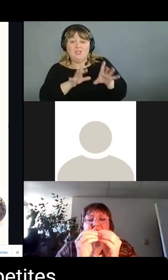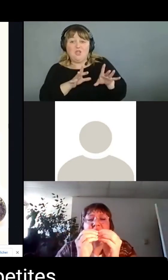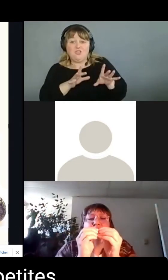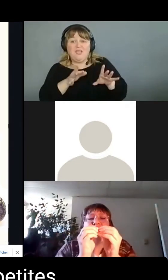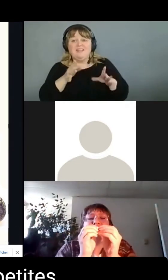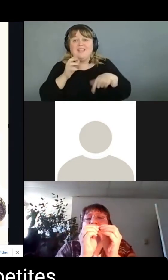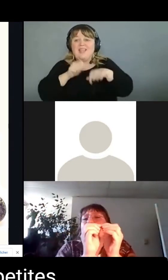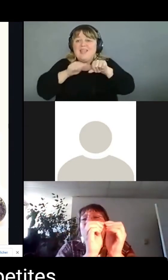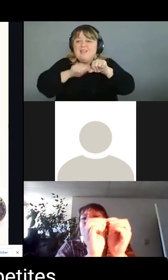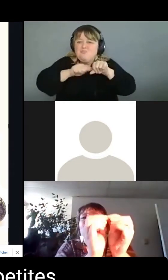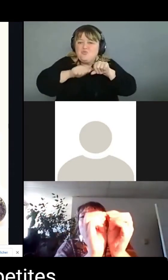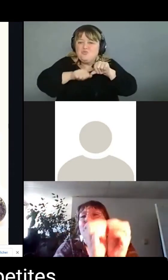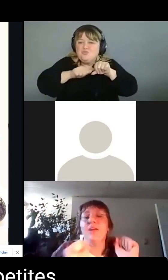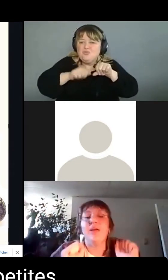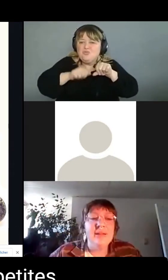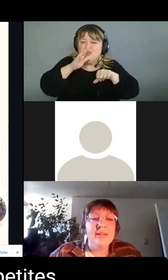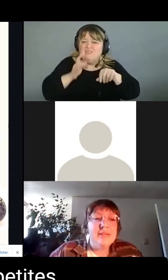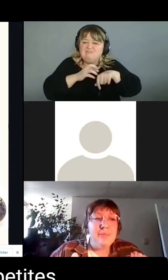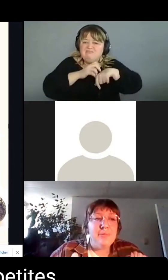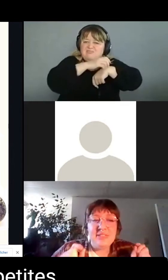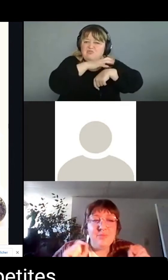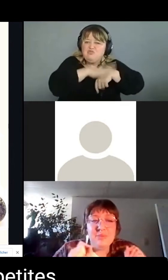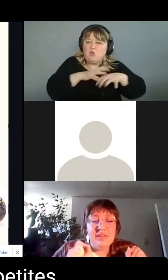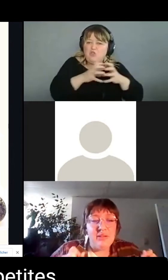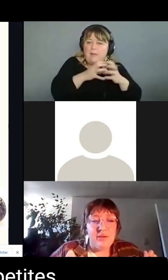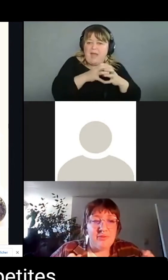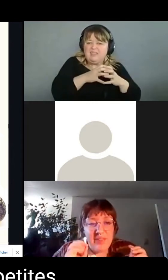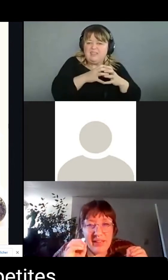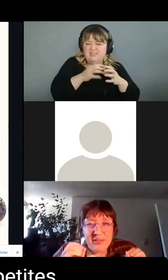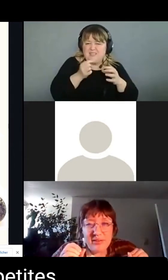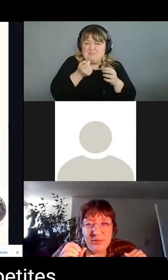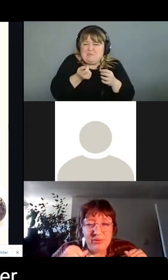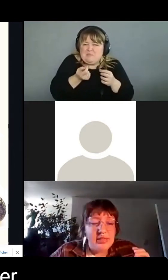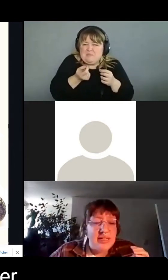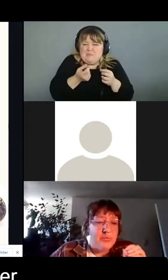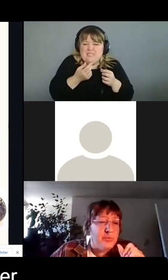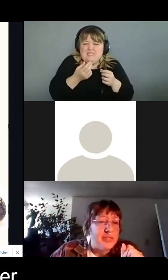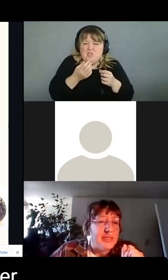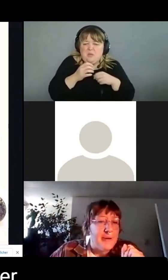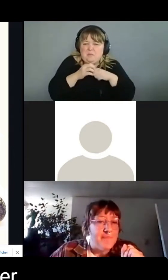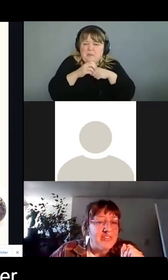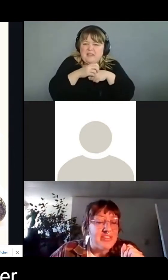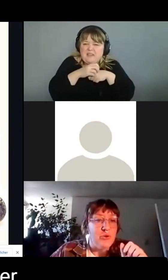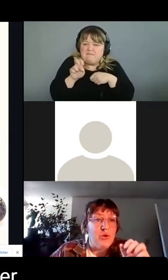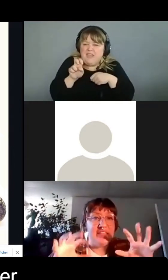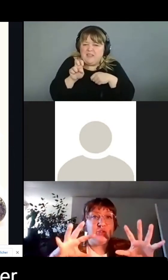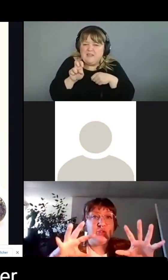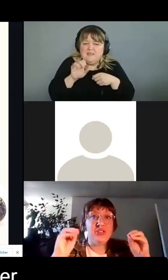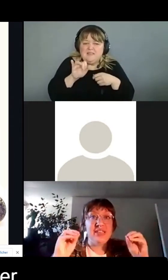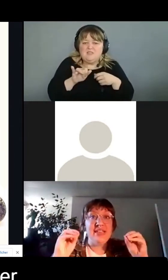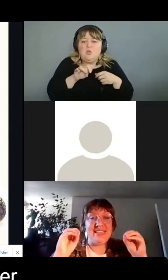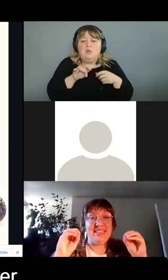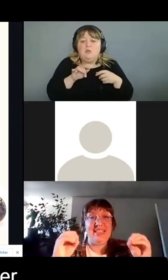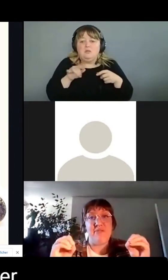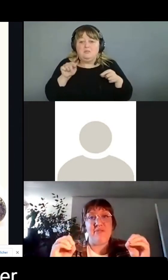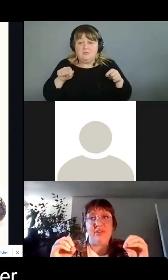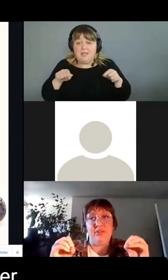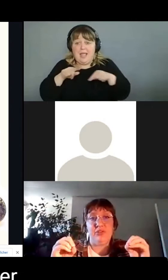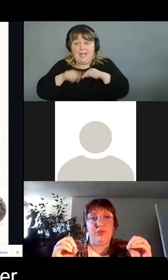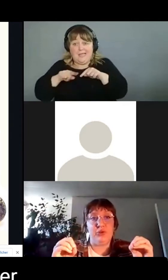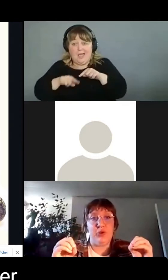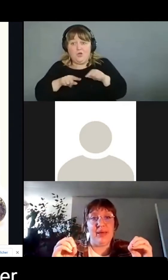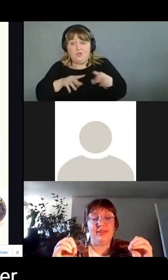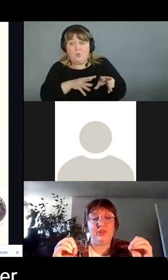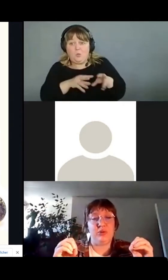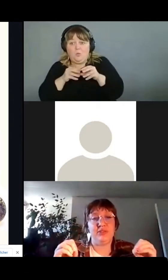petites, tout petites, minuscules, petites bébites vertes souvent. Puis, ça va aller sucer la sève